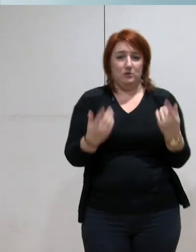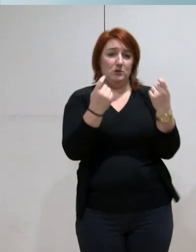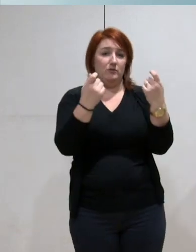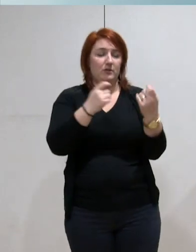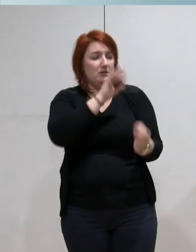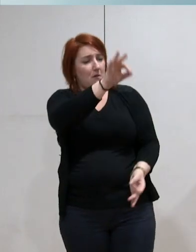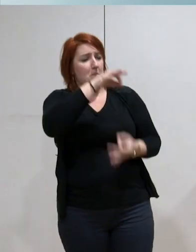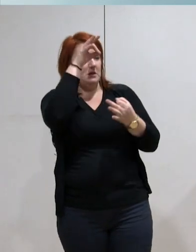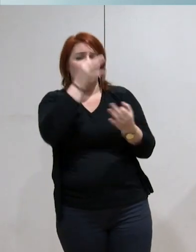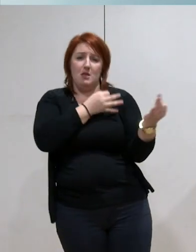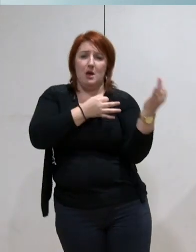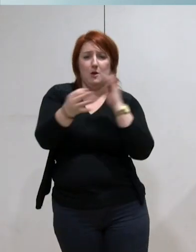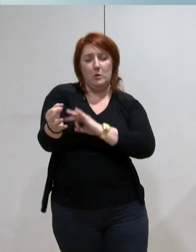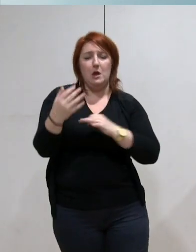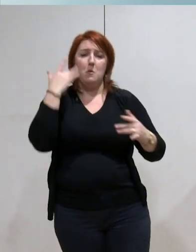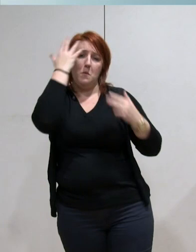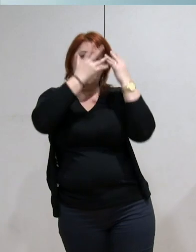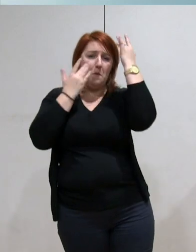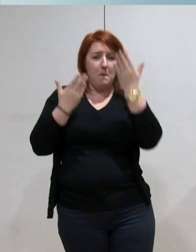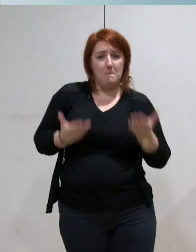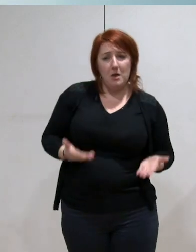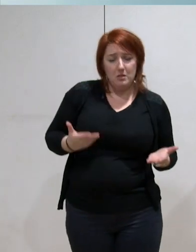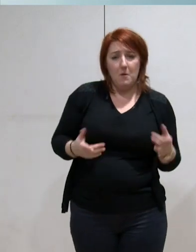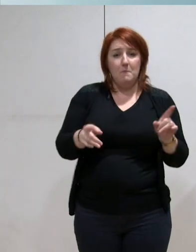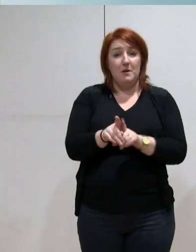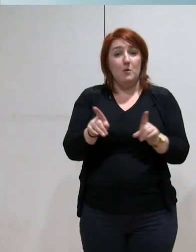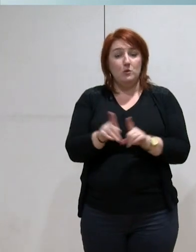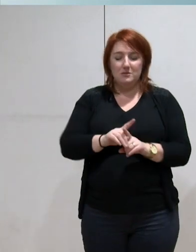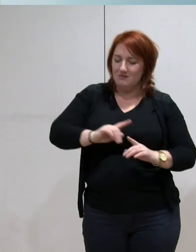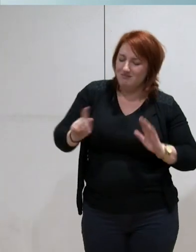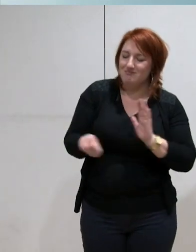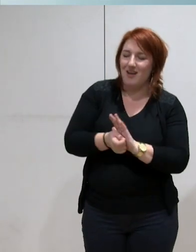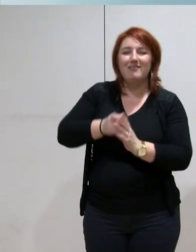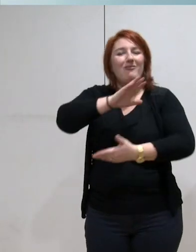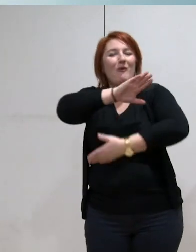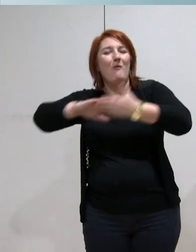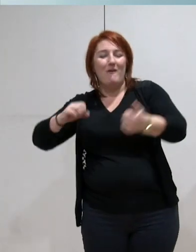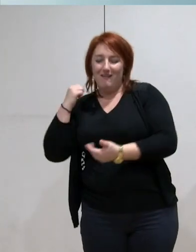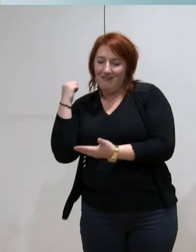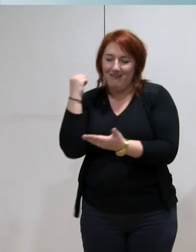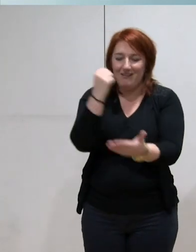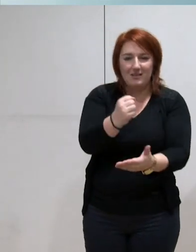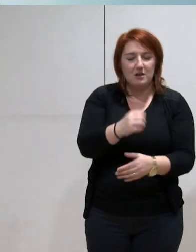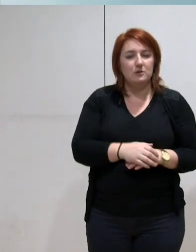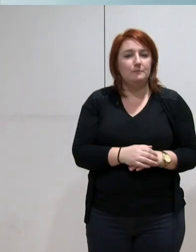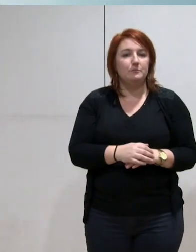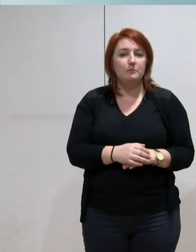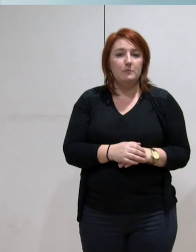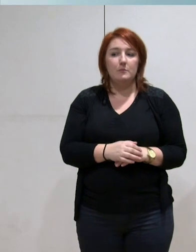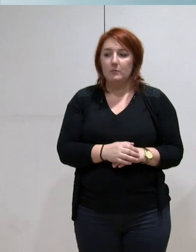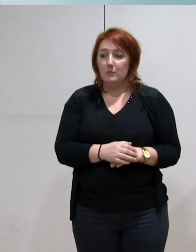cété comme préoccupante maintenant mais aussi au moment où vous l'avez trouvé et après avoir dénoncé durant tout le mandat